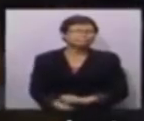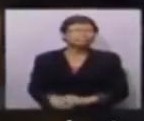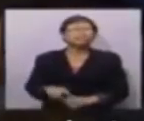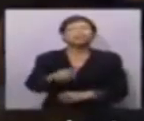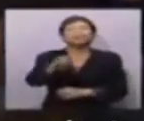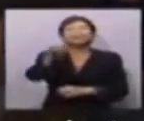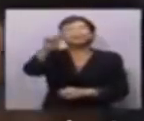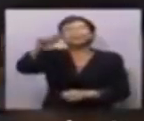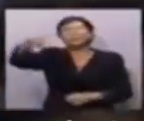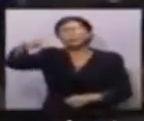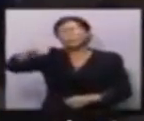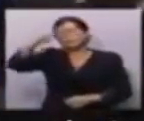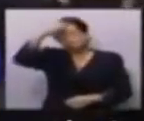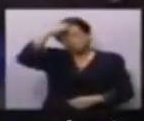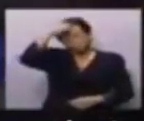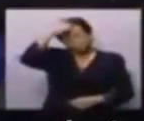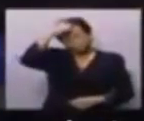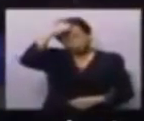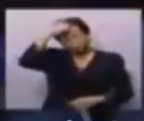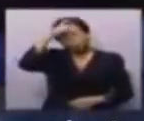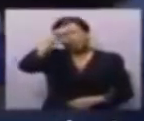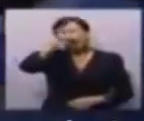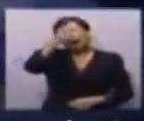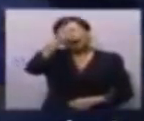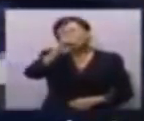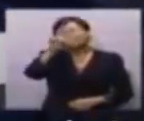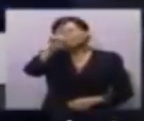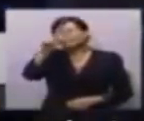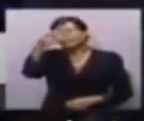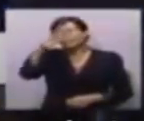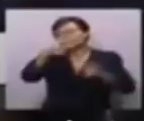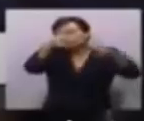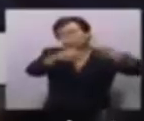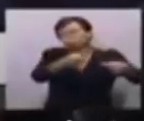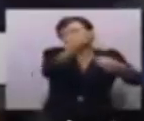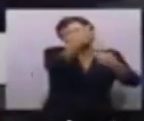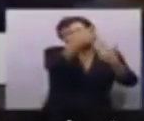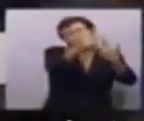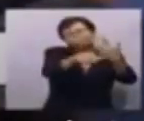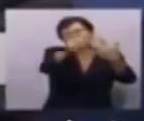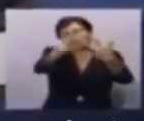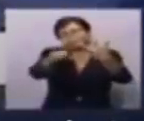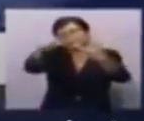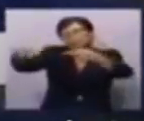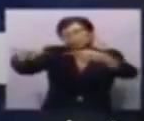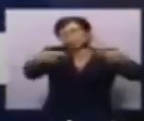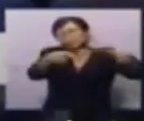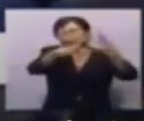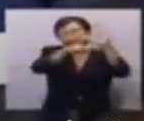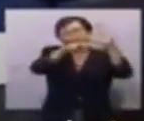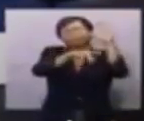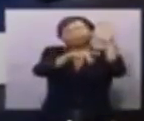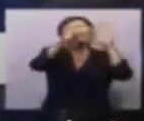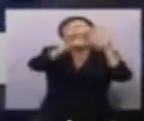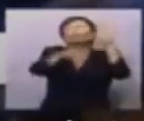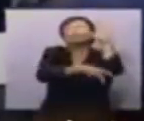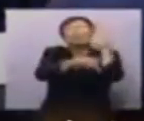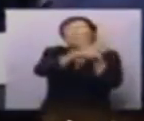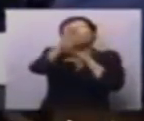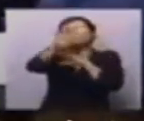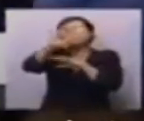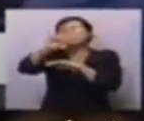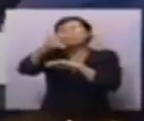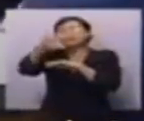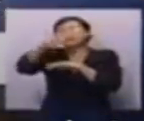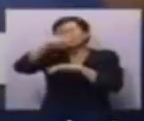Sementara itu, Timbalan Perdana Menteri Datuk Seri Dr. Ahmad Zahid Hamidi berdepan pertandingan tiga penjuru bagi kerusi Parlimen Bagan Datuk. Beliau yang